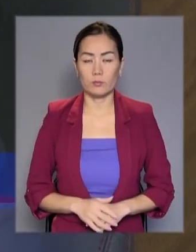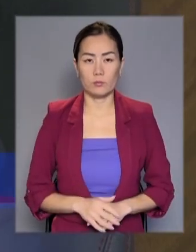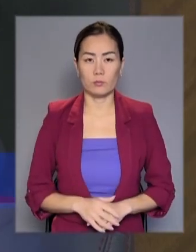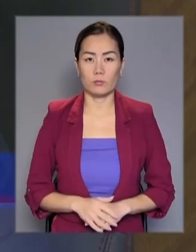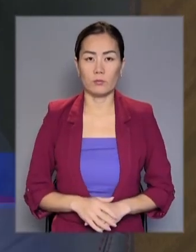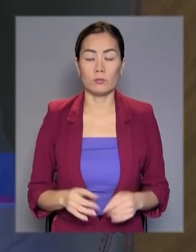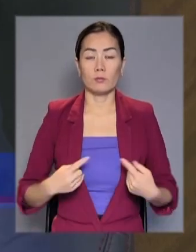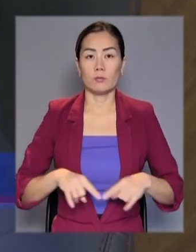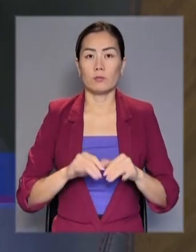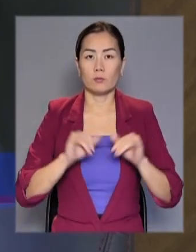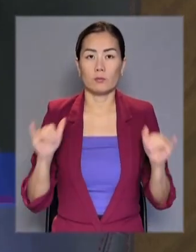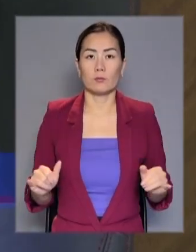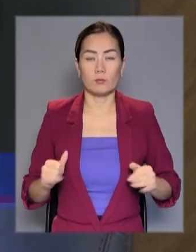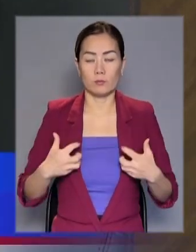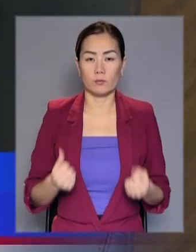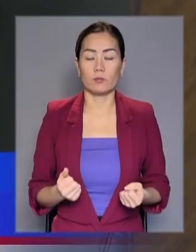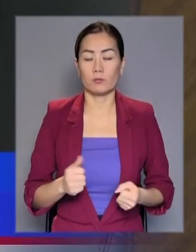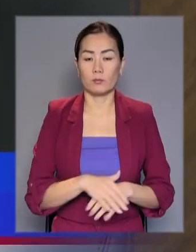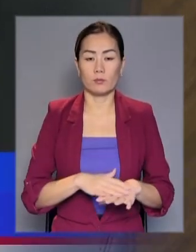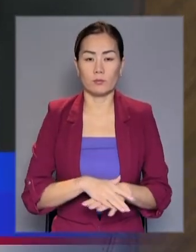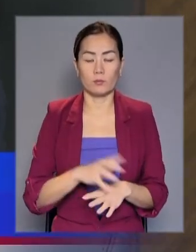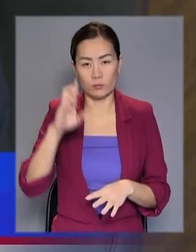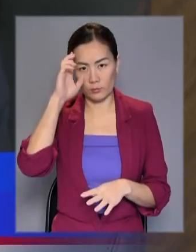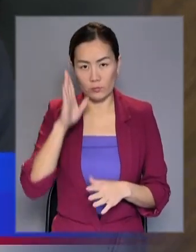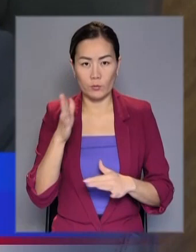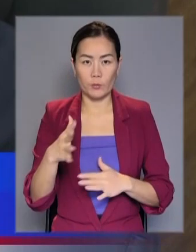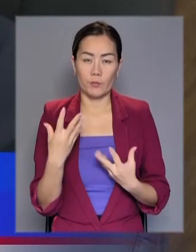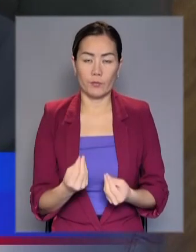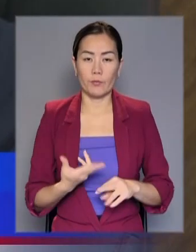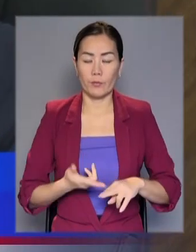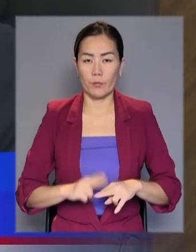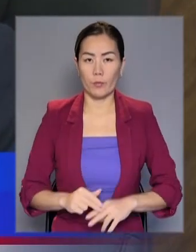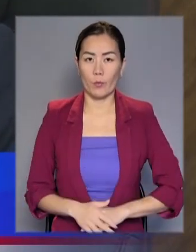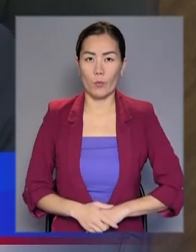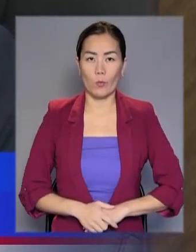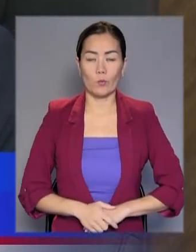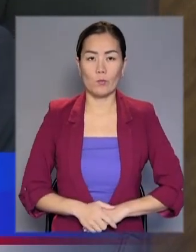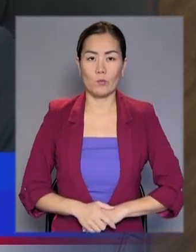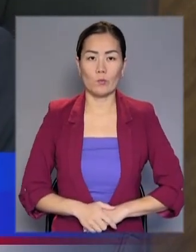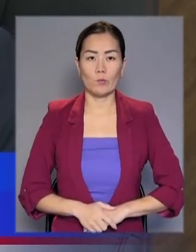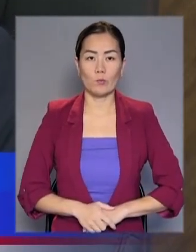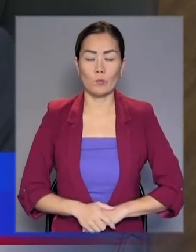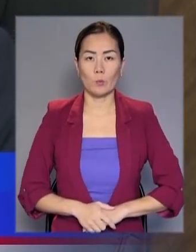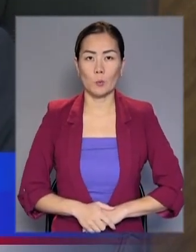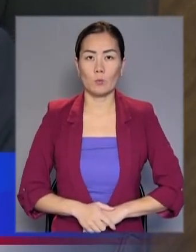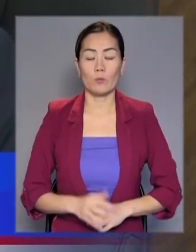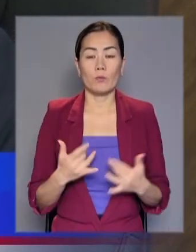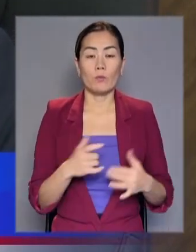біздің кемемізде тұр. Ұлт саулығы мемлекеттің болашағы деп. Қанша